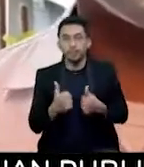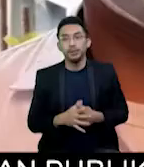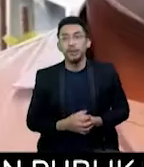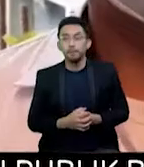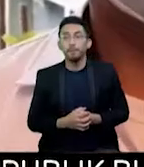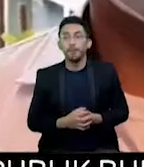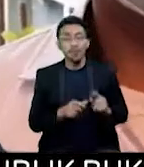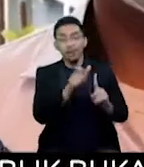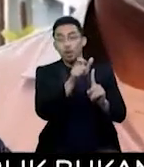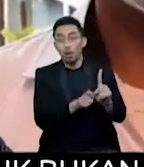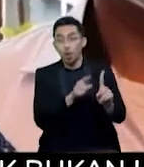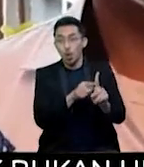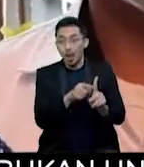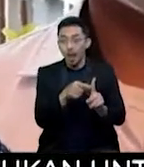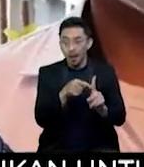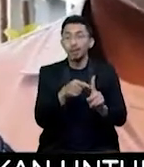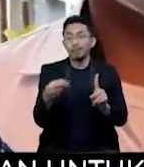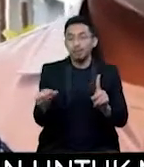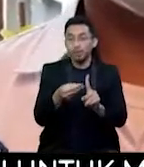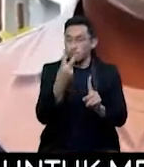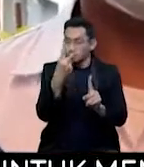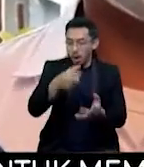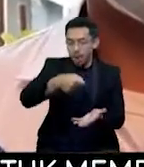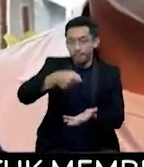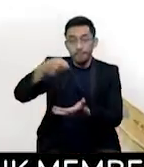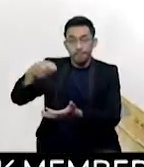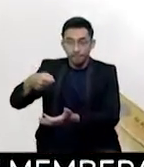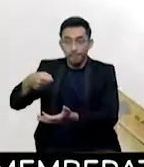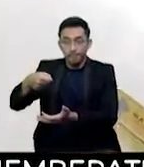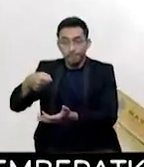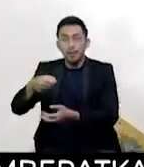masing-masing maksimal 2 jerigen, satu jerigennya 5 liter.